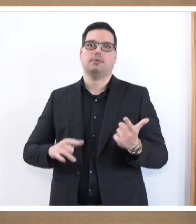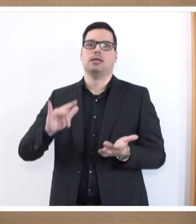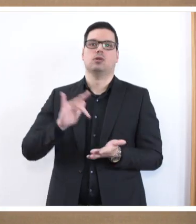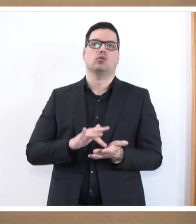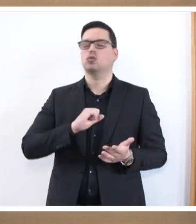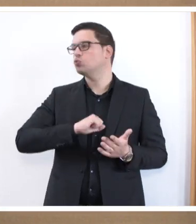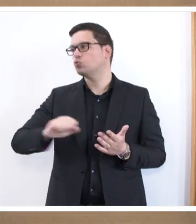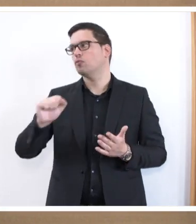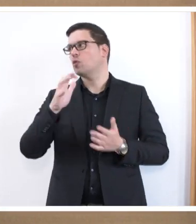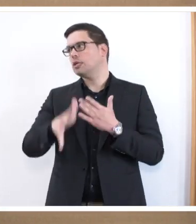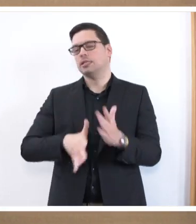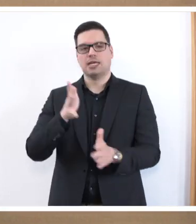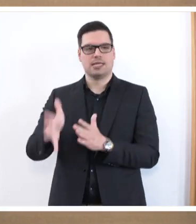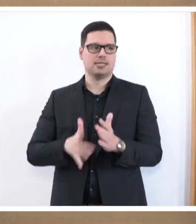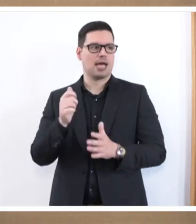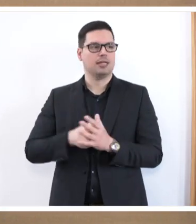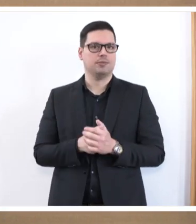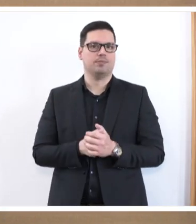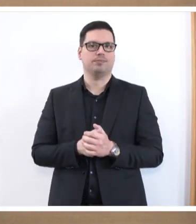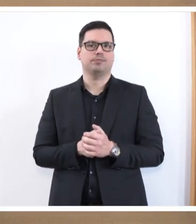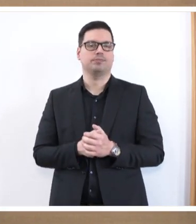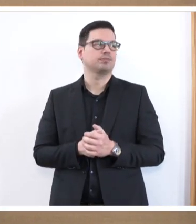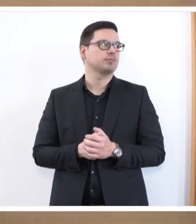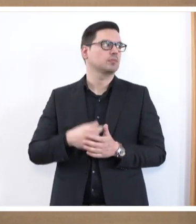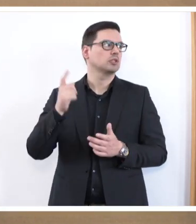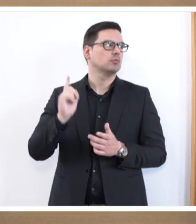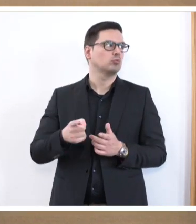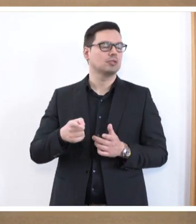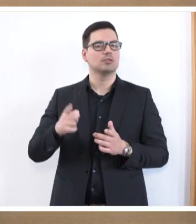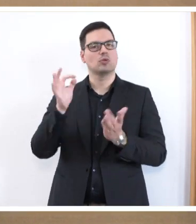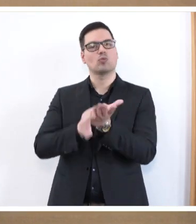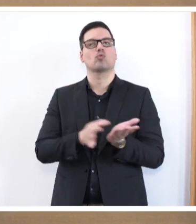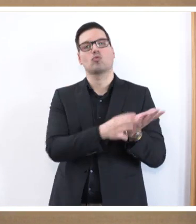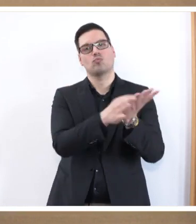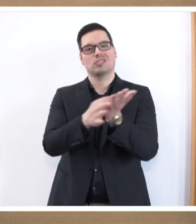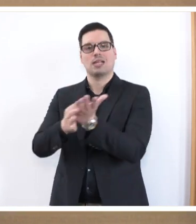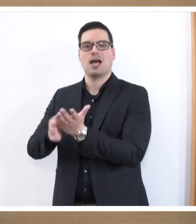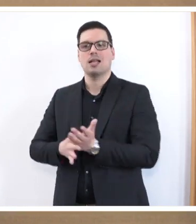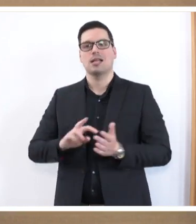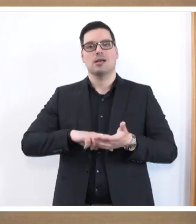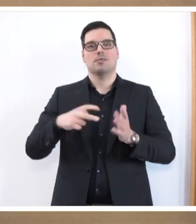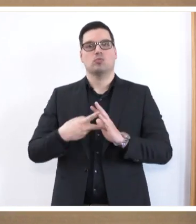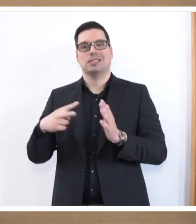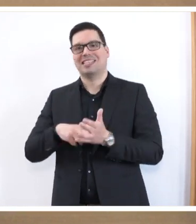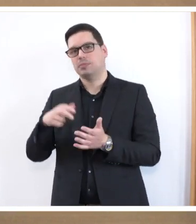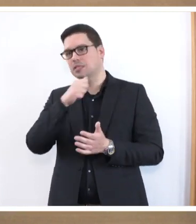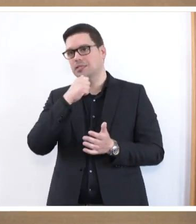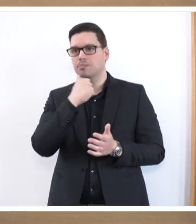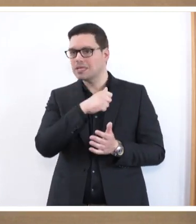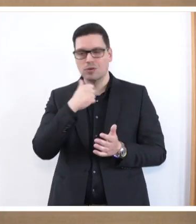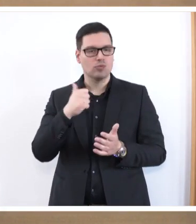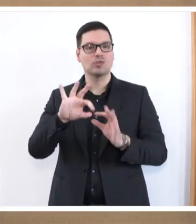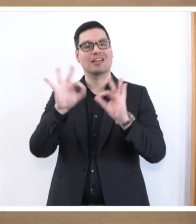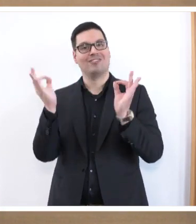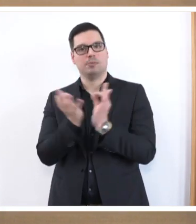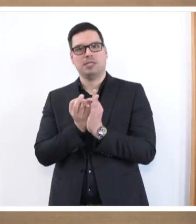Ihnen sofort heute Vormittag auch nennen. Wir müssen zum Beispiel die Kommunalpolitik besser mit Beruf und auch mit Familie